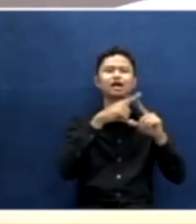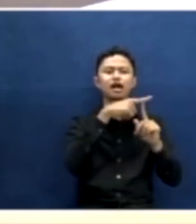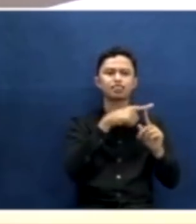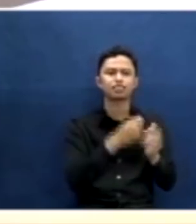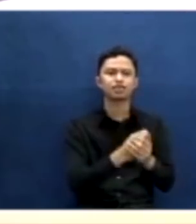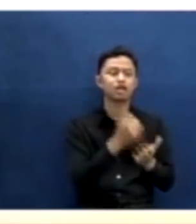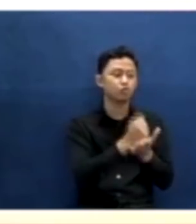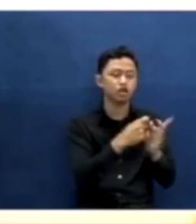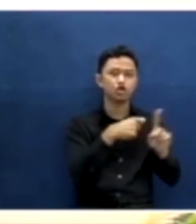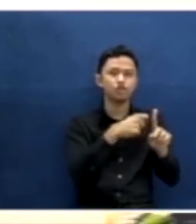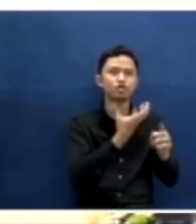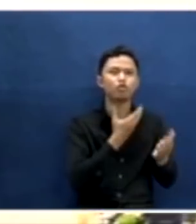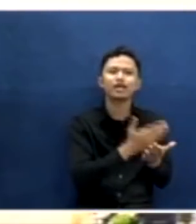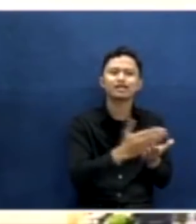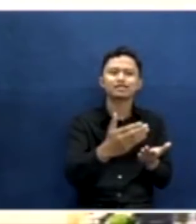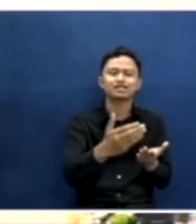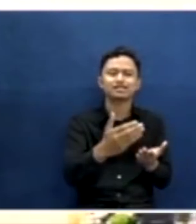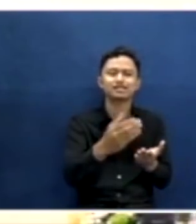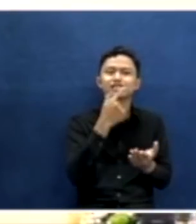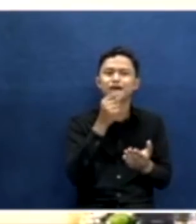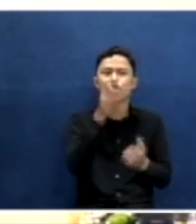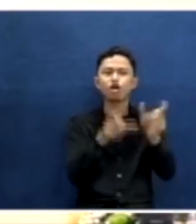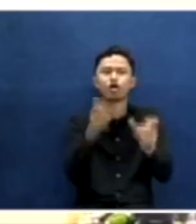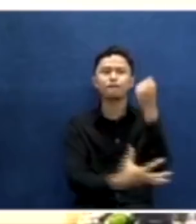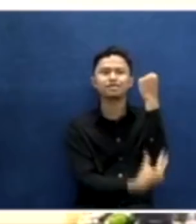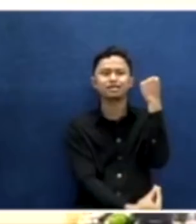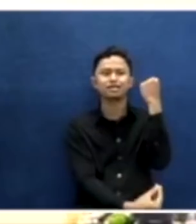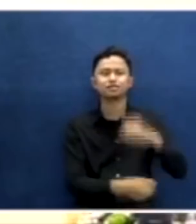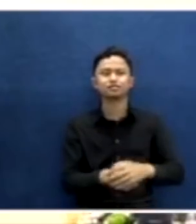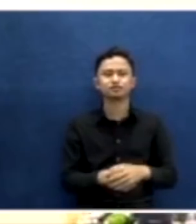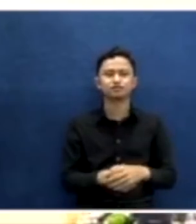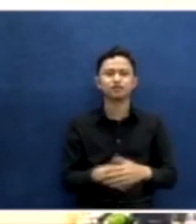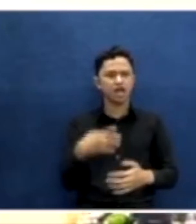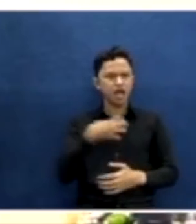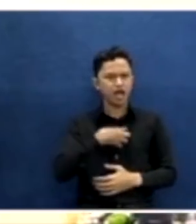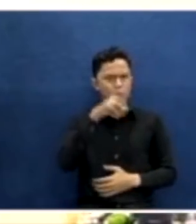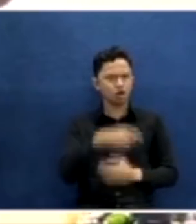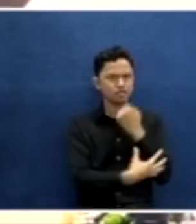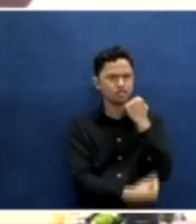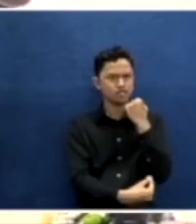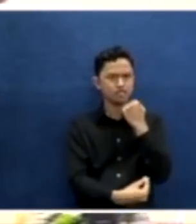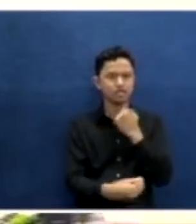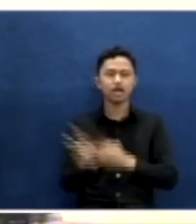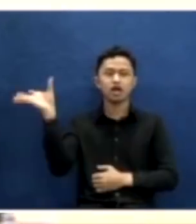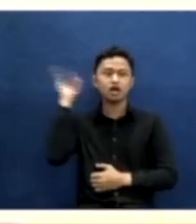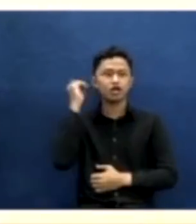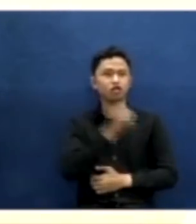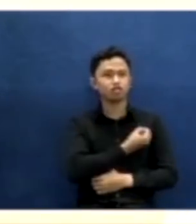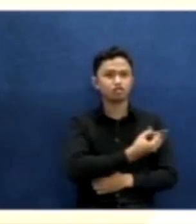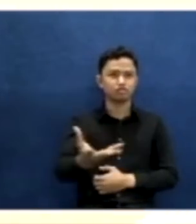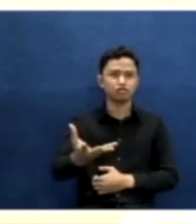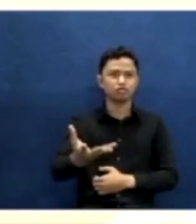akan diberikan kepada fakir miskin yang berhak mendapatkan zakat tersebut kita faham Rasulullah itu tidak boleh